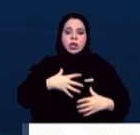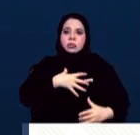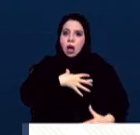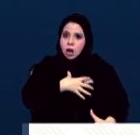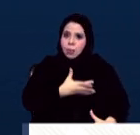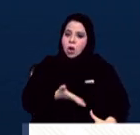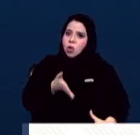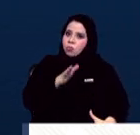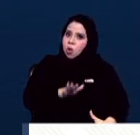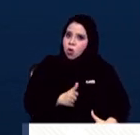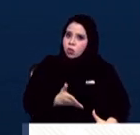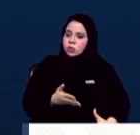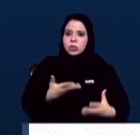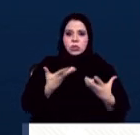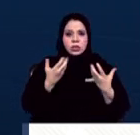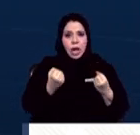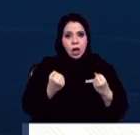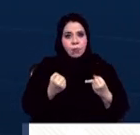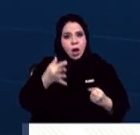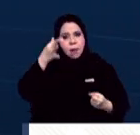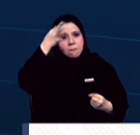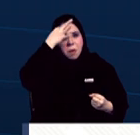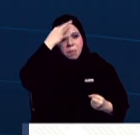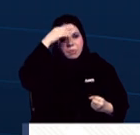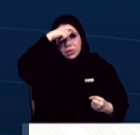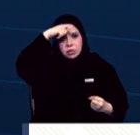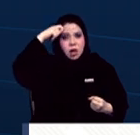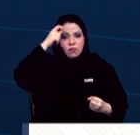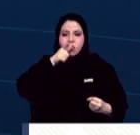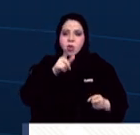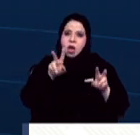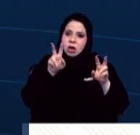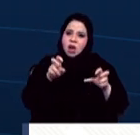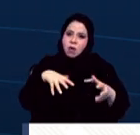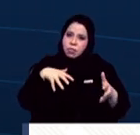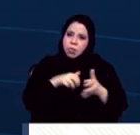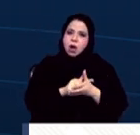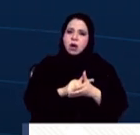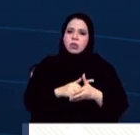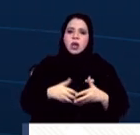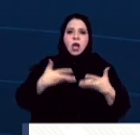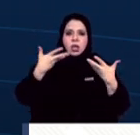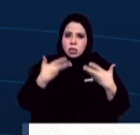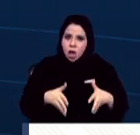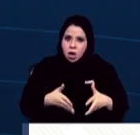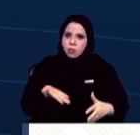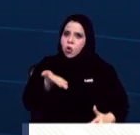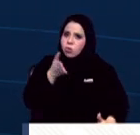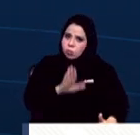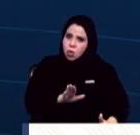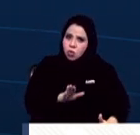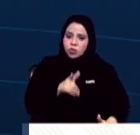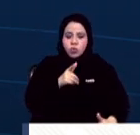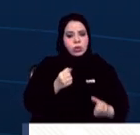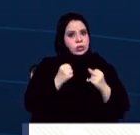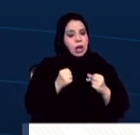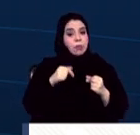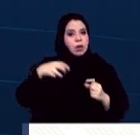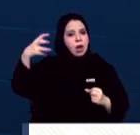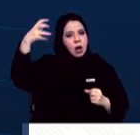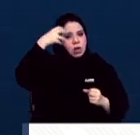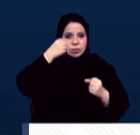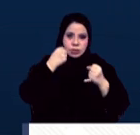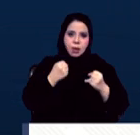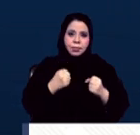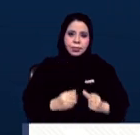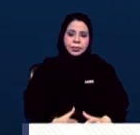الحراري وضربات الشمس ومختلف امراض الصيف والحد من الحوادث المهنيه والاصابات الناتجه